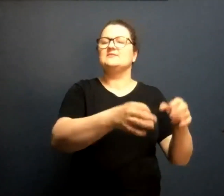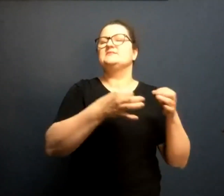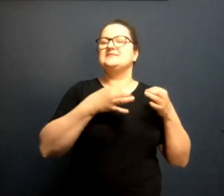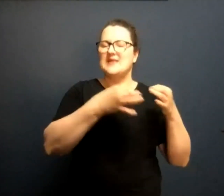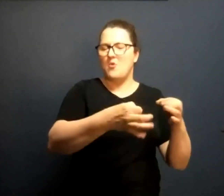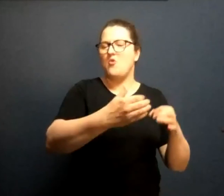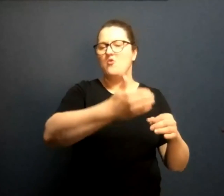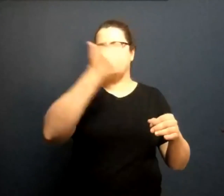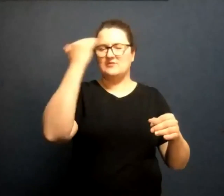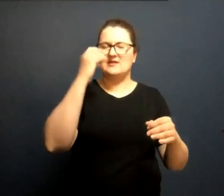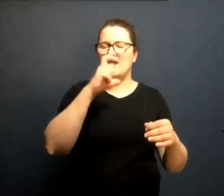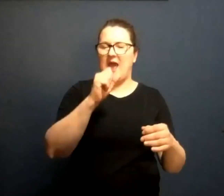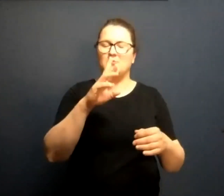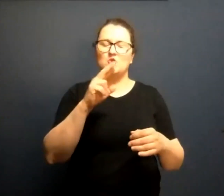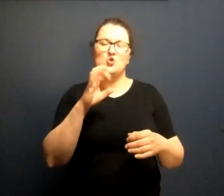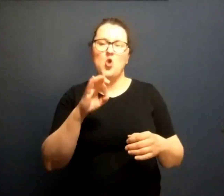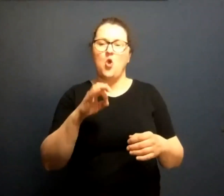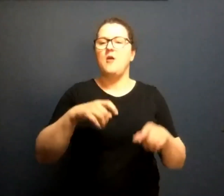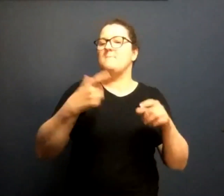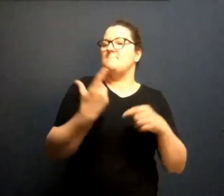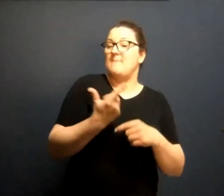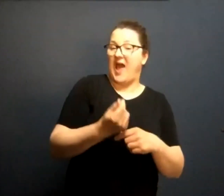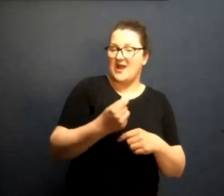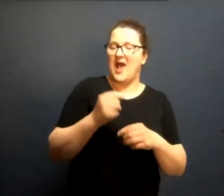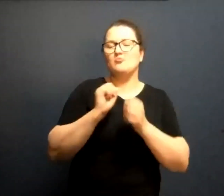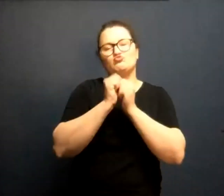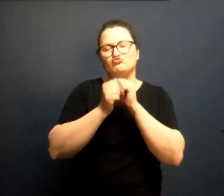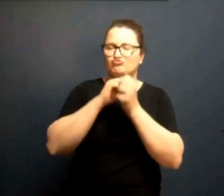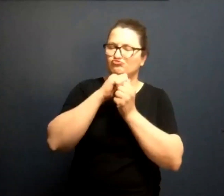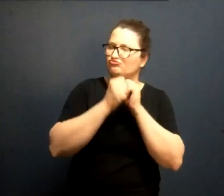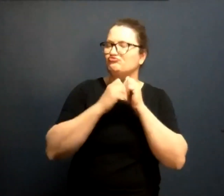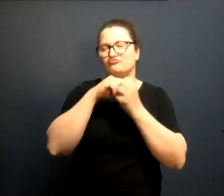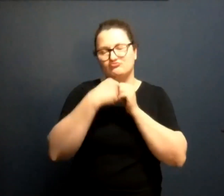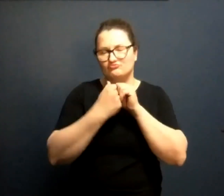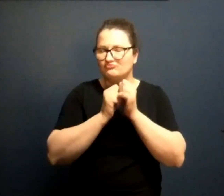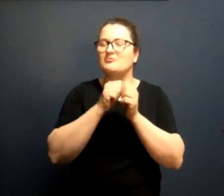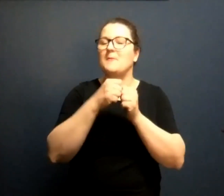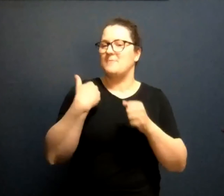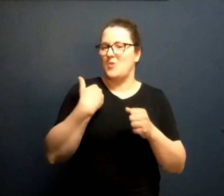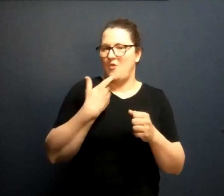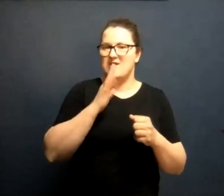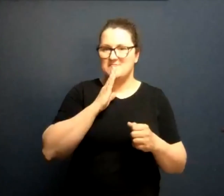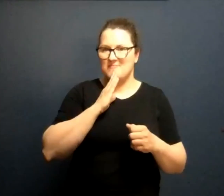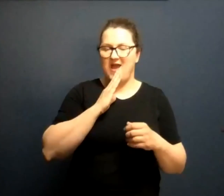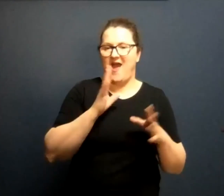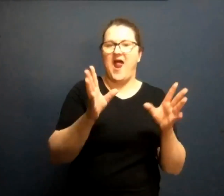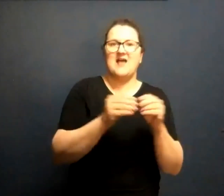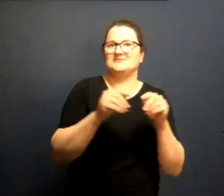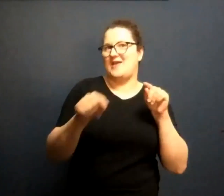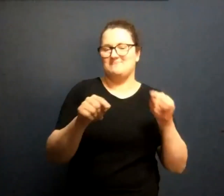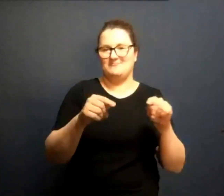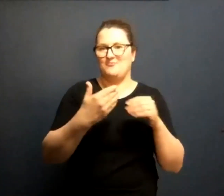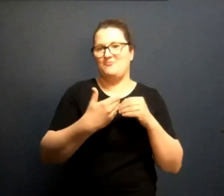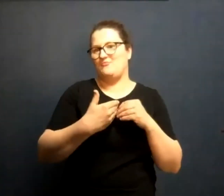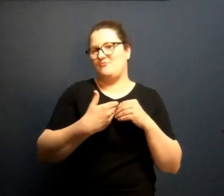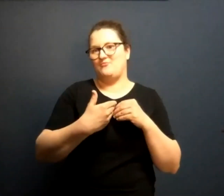para i całowali się. Ta para, no jakby, no chyba mieli ponad 100 lat razem, czyli tak powyżej